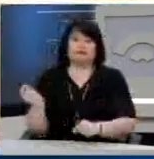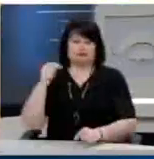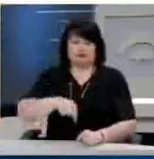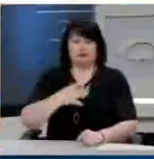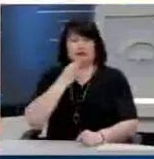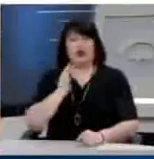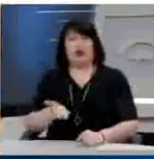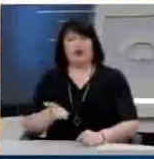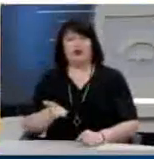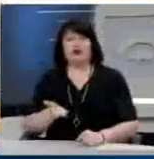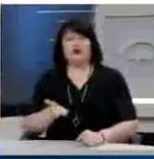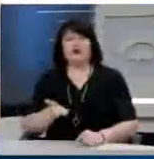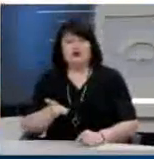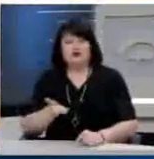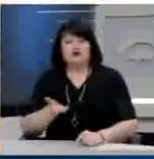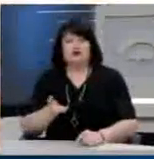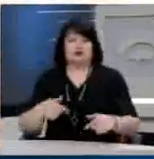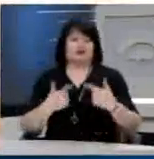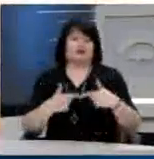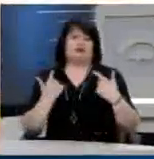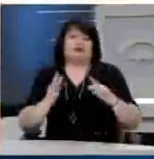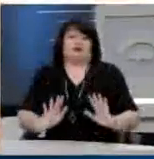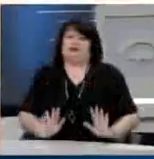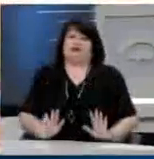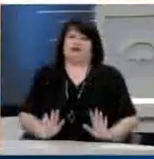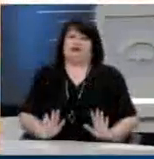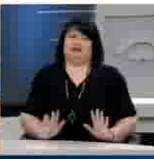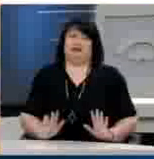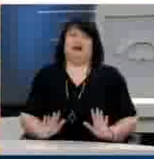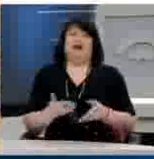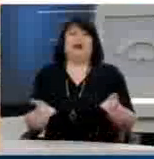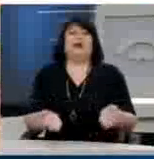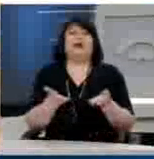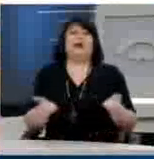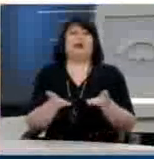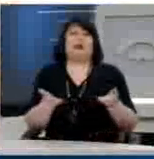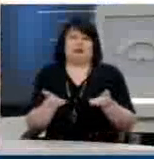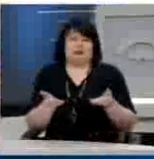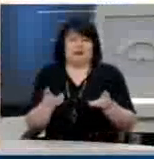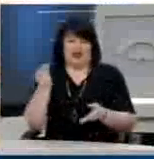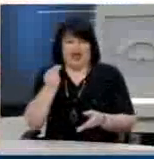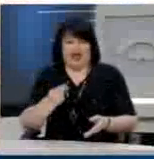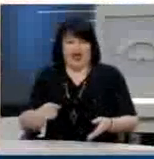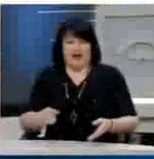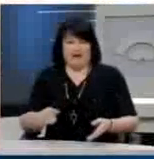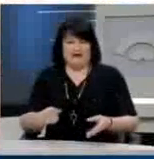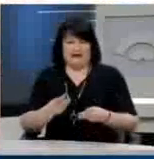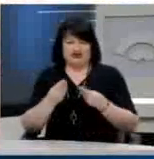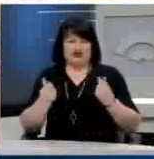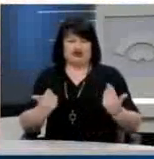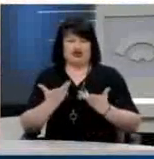εδώ για να αντιπαρατεθώ μαζί του στα ασήμαντα, στους